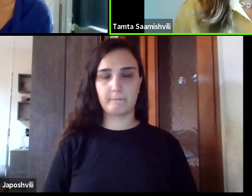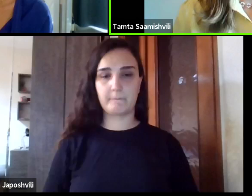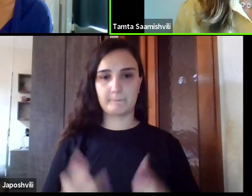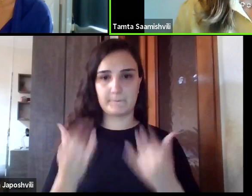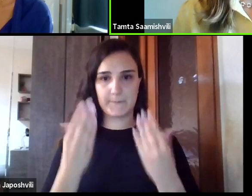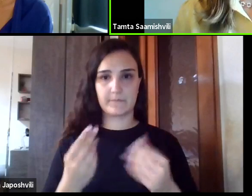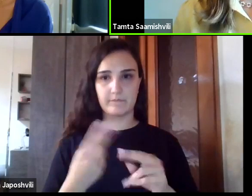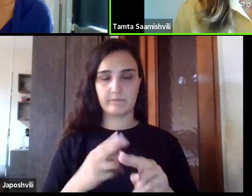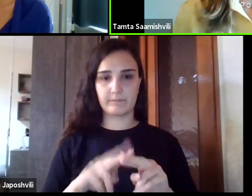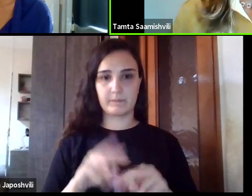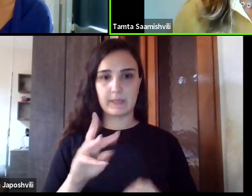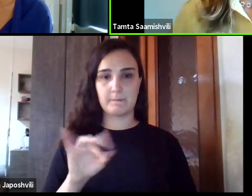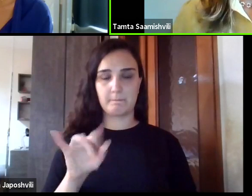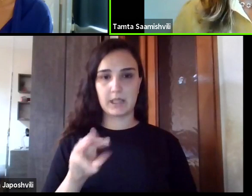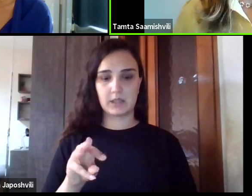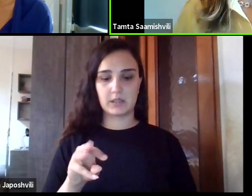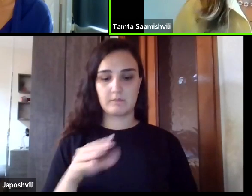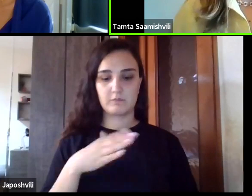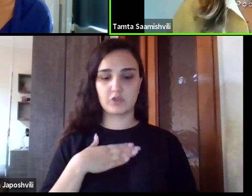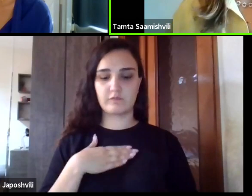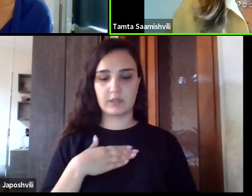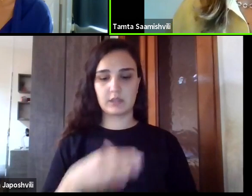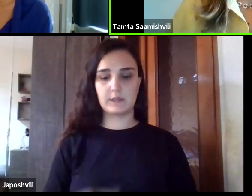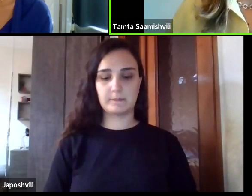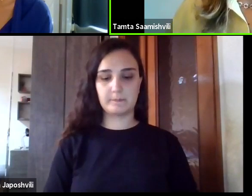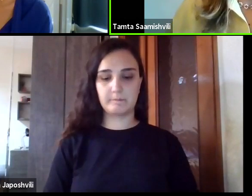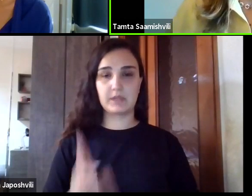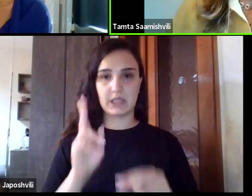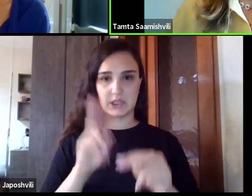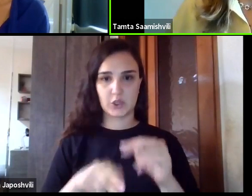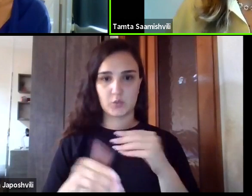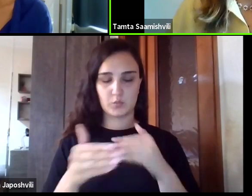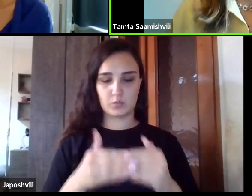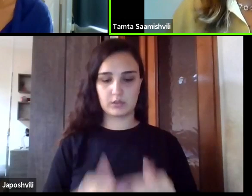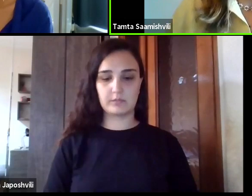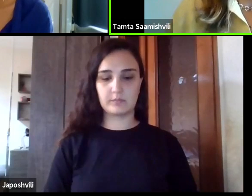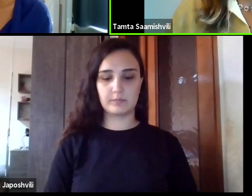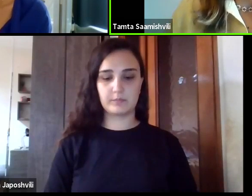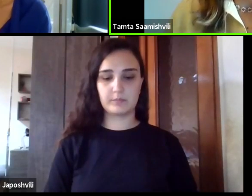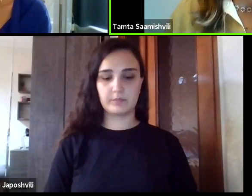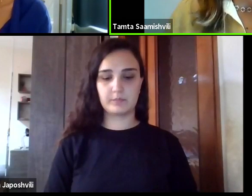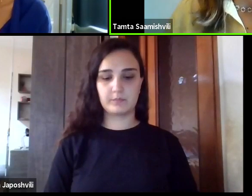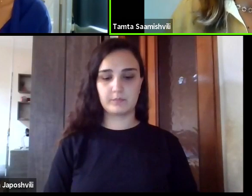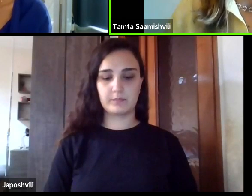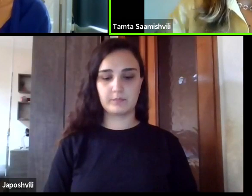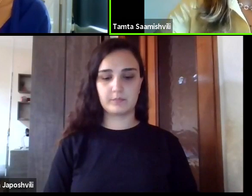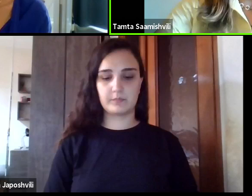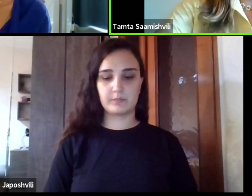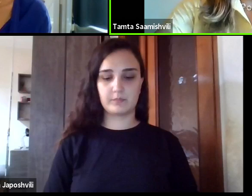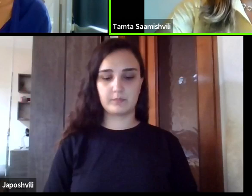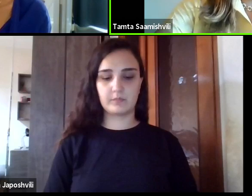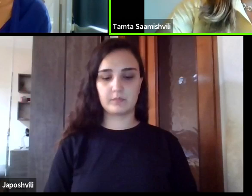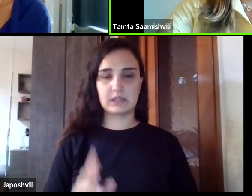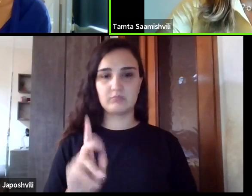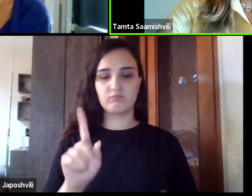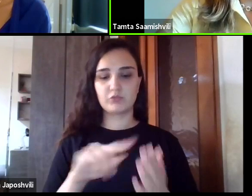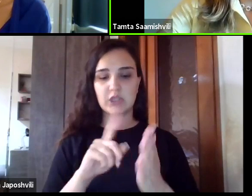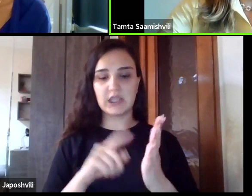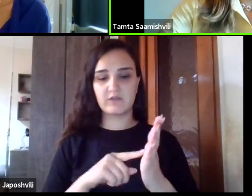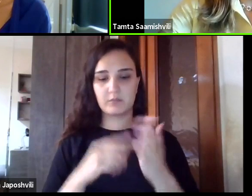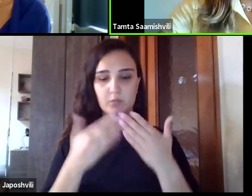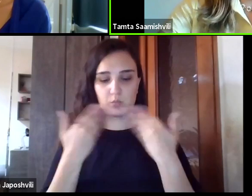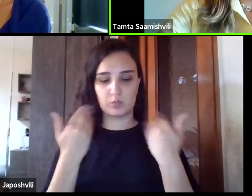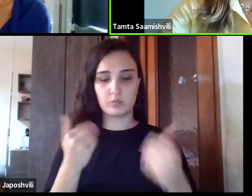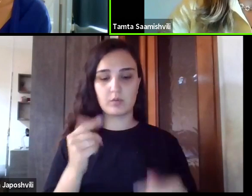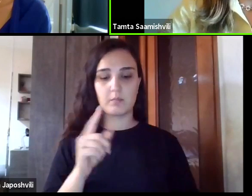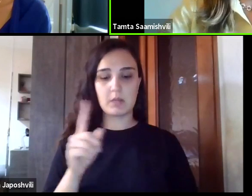დღეისათვის მარია მოკლედ ჩვენი ჩართვა მიუახლოვდა დასასრულს, ამ ეტაპზე ესეთი შეკითხვები და კომენტარები არ არის, თუმცა